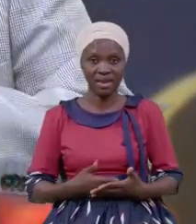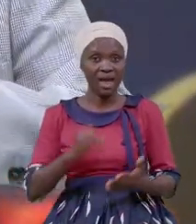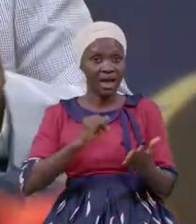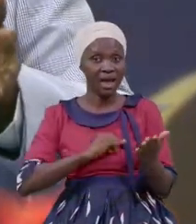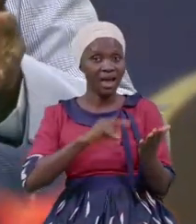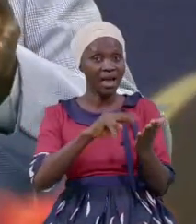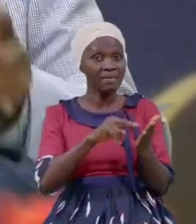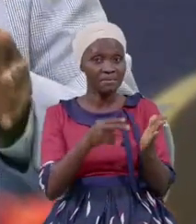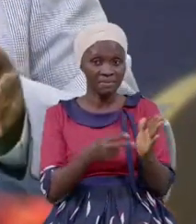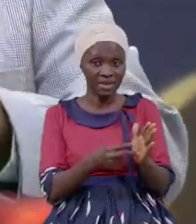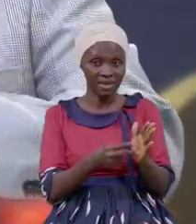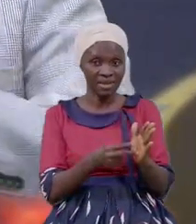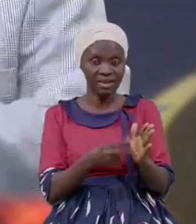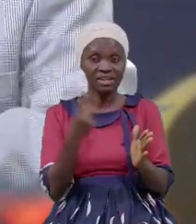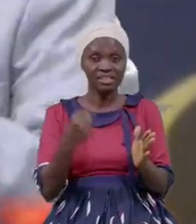dire